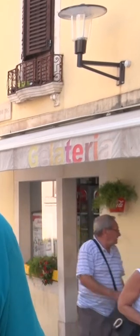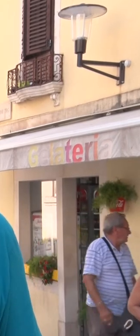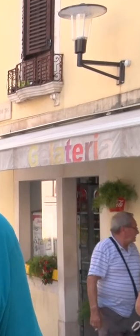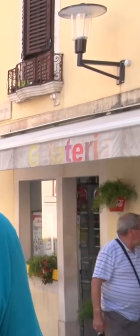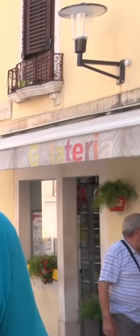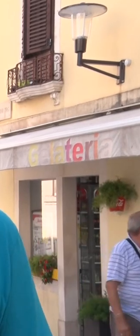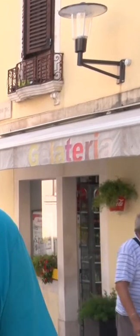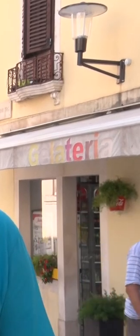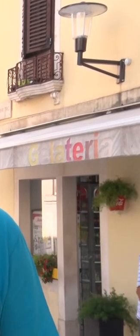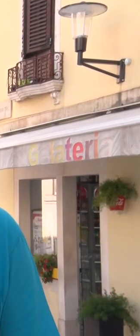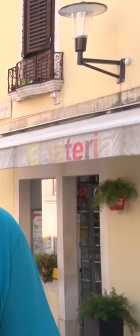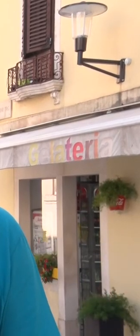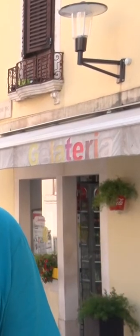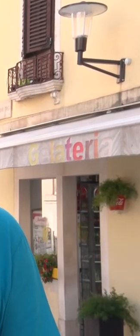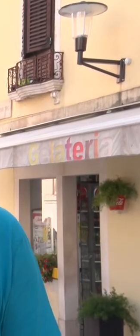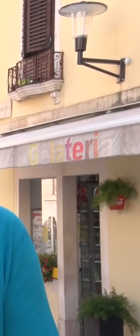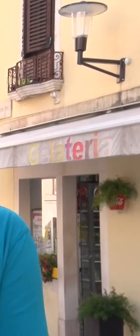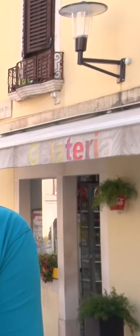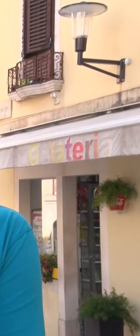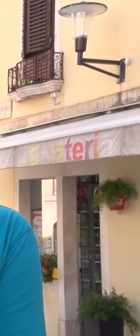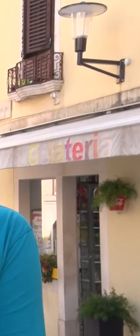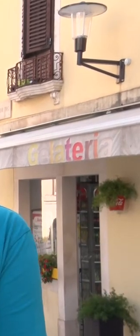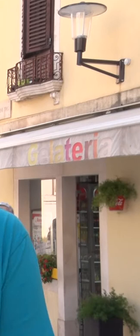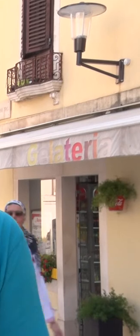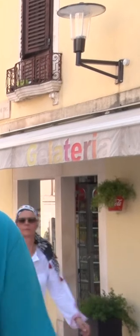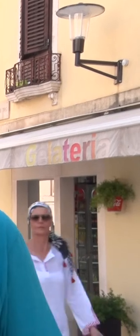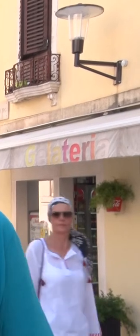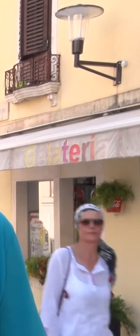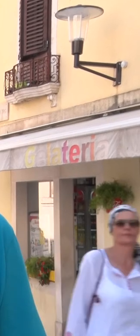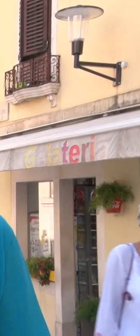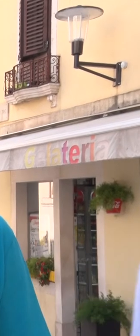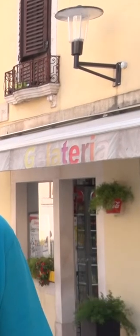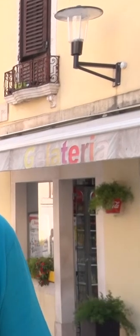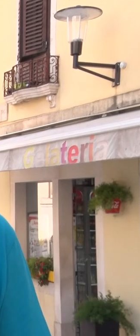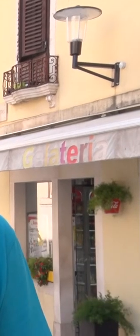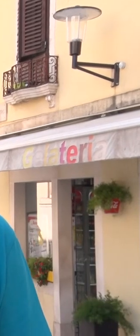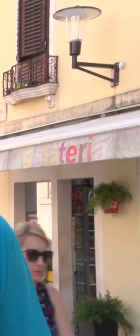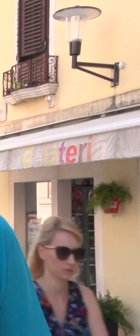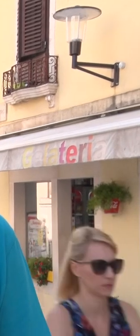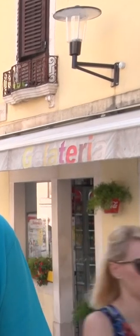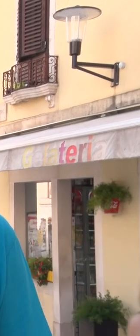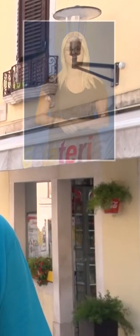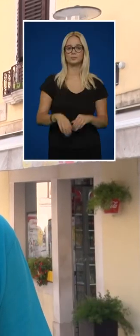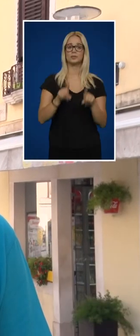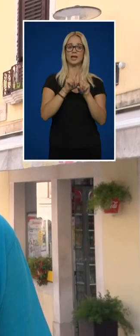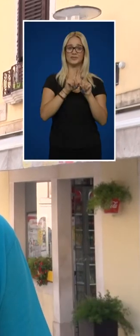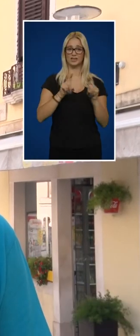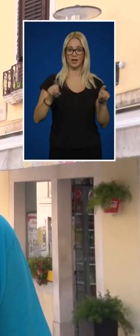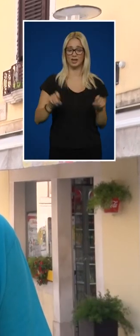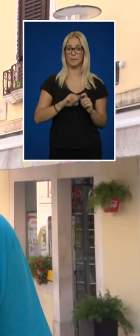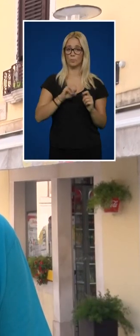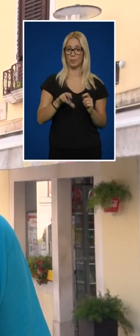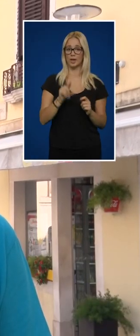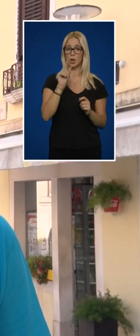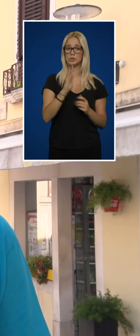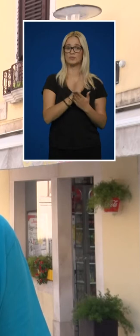od strane građana, od strane servisa koji to trebaju raditi, do samopohranjivanja otpada na licu mjesta. To je